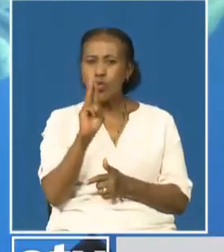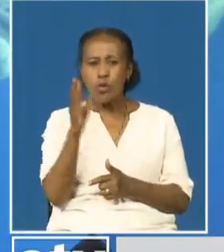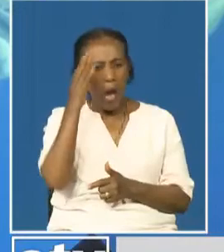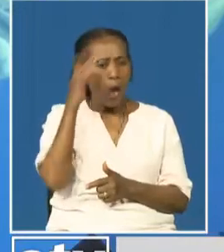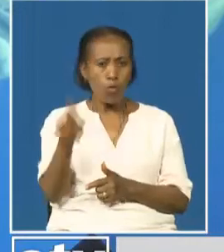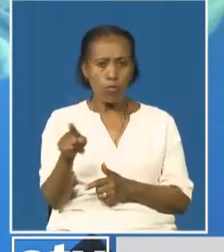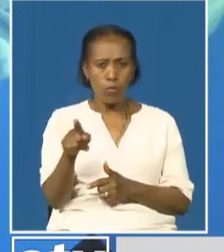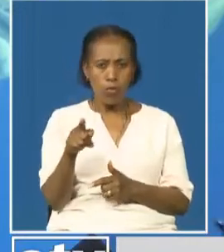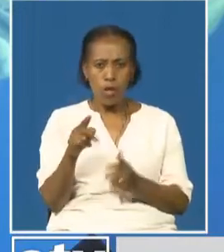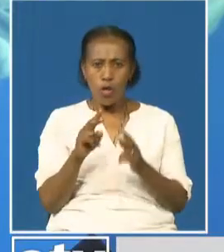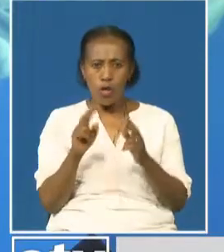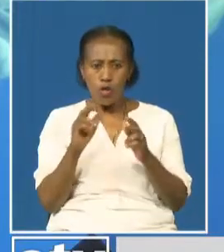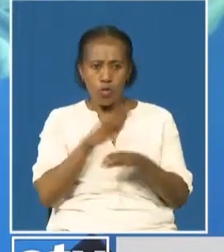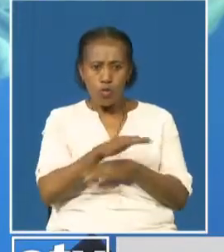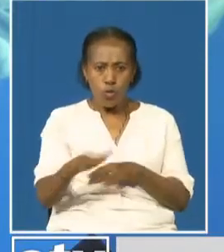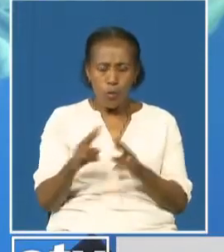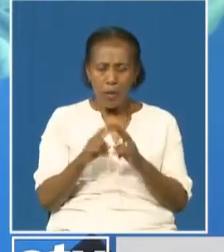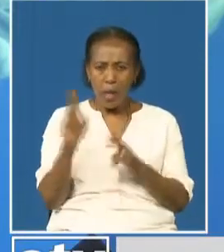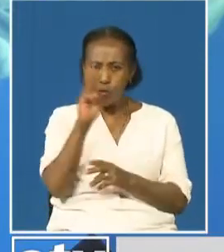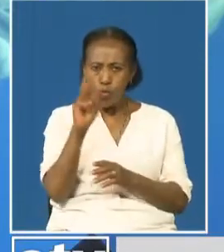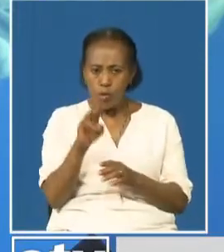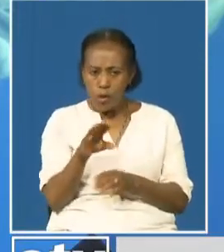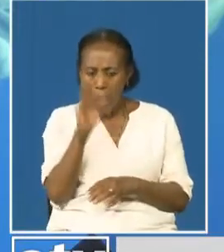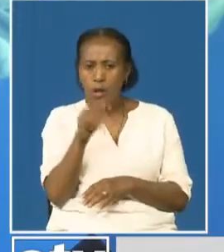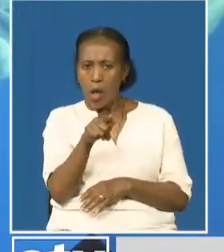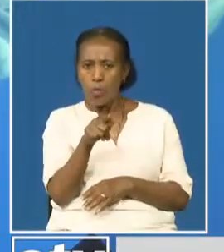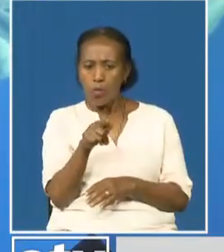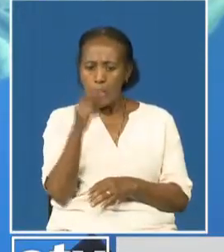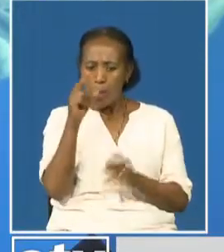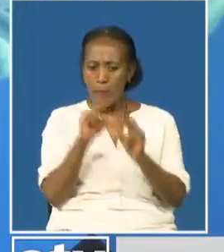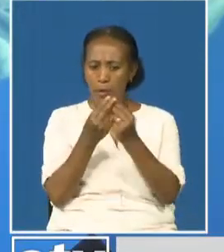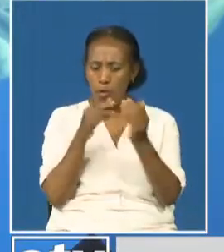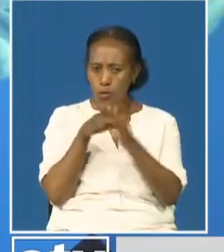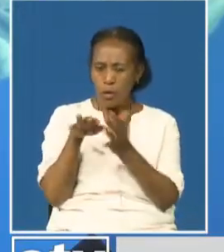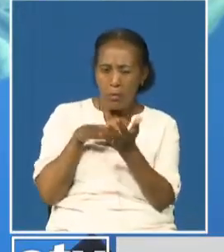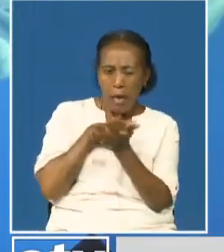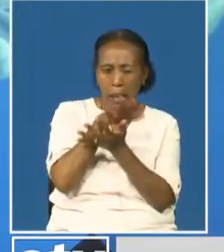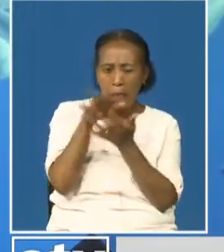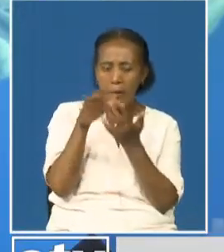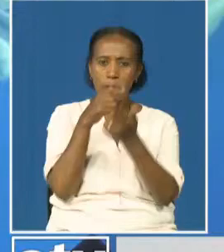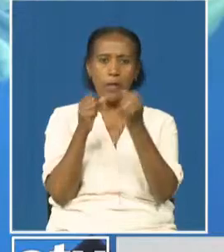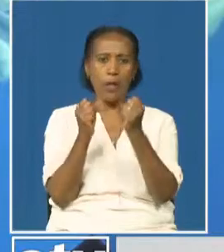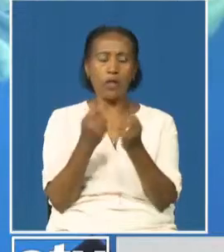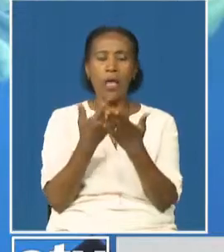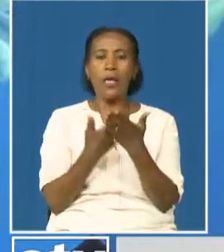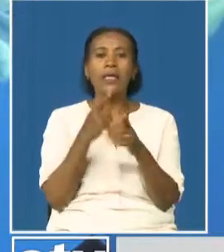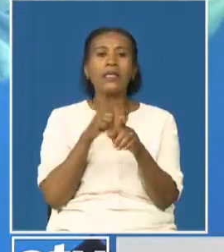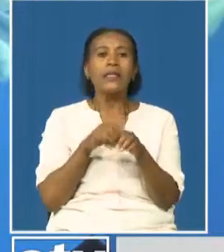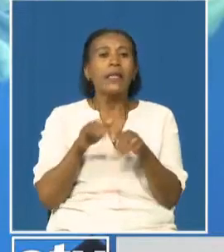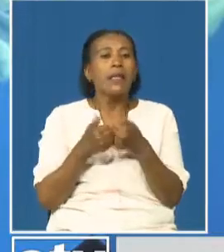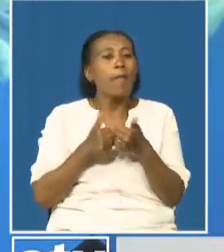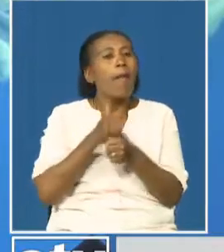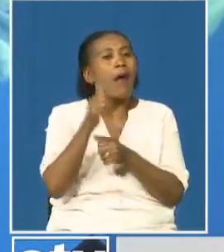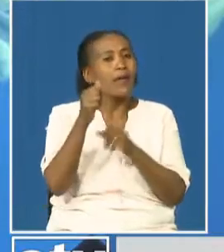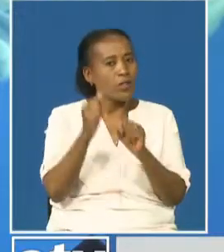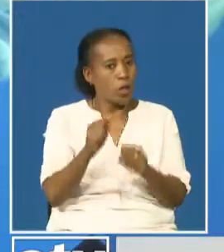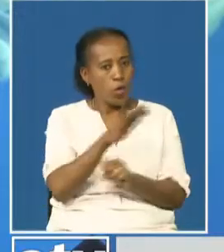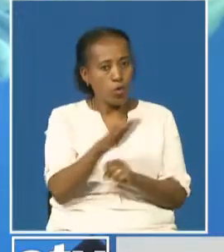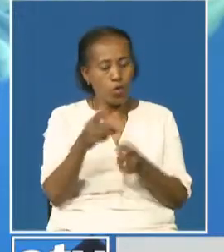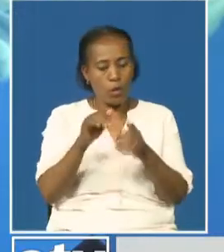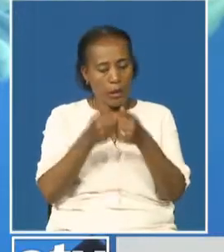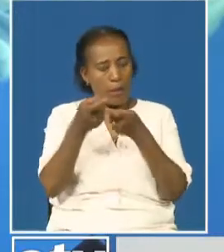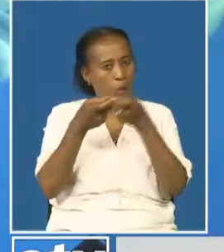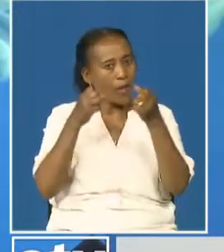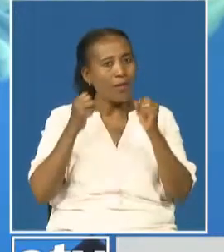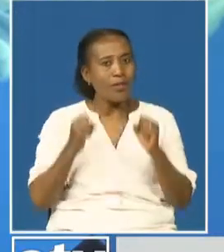ሳያውቁ ልጆች ግን በጣም በከፍተኛ ሱስ ውስጥ ሆነው ያገኟቸው እና ቤተሰብ ውስጥ መረበሽ ይመጣል። ይህንን ጊዜ እንዴት ነው ማለፍ የሚቻለው? ልጆቹ እንዴት ነው